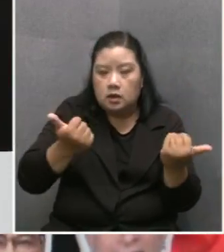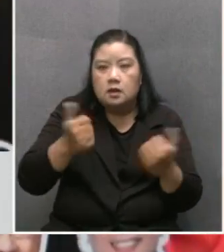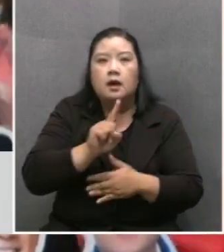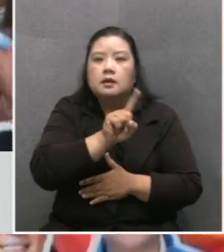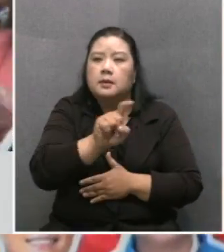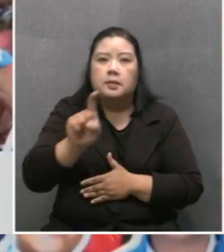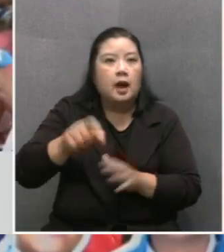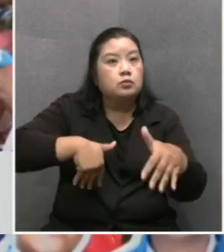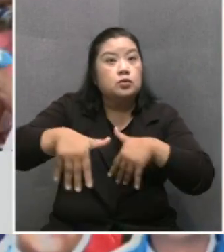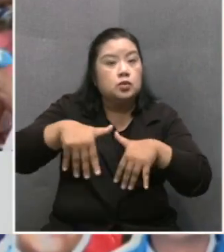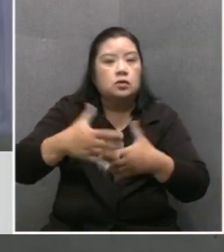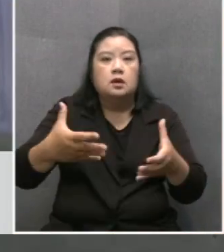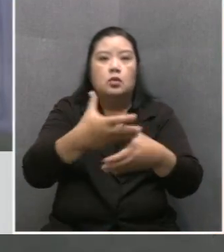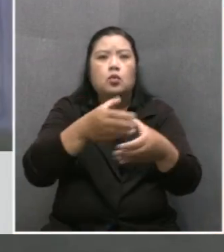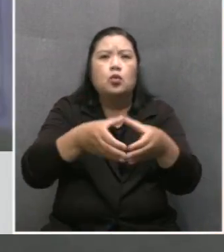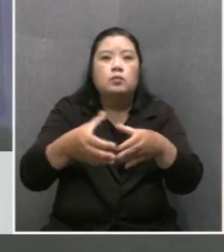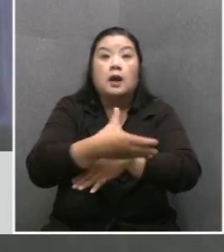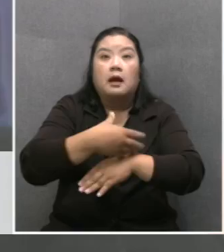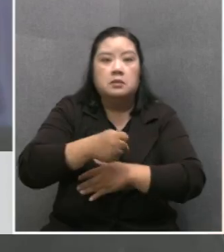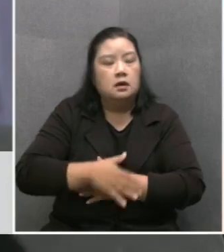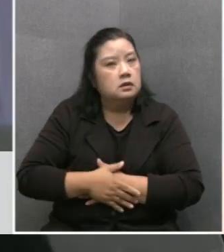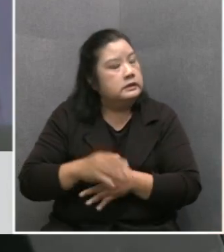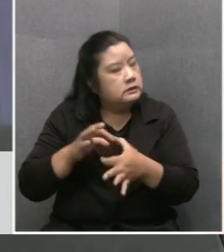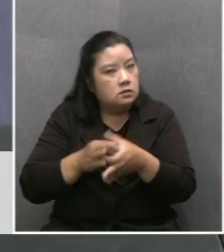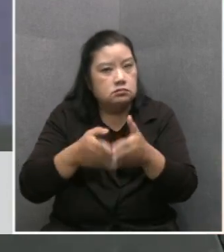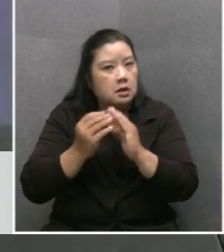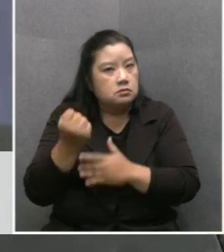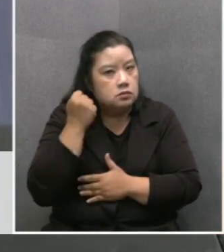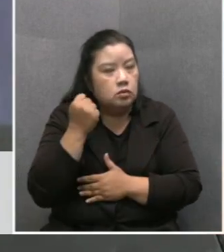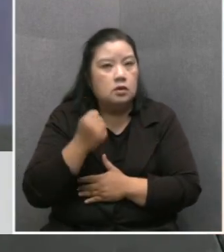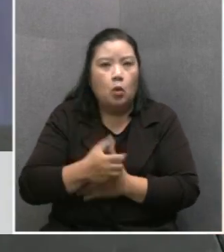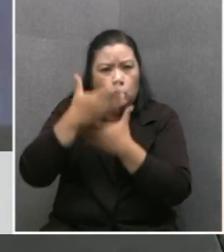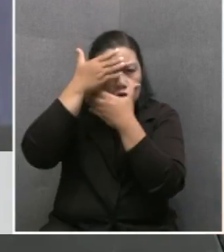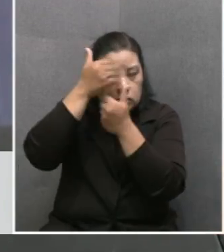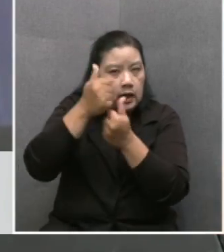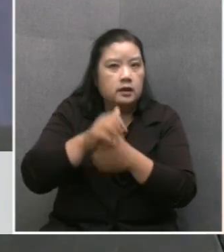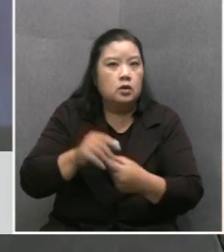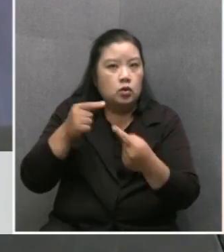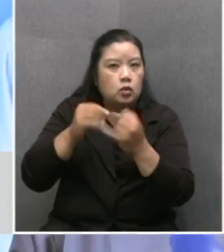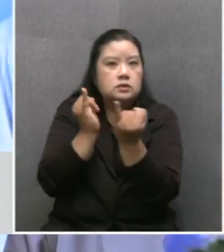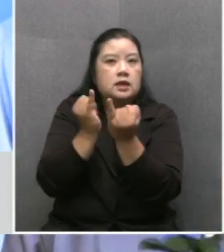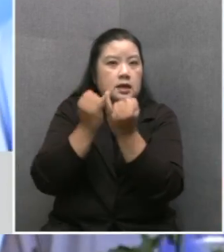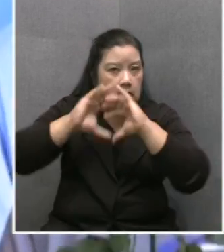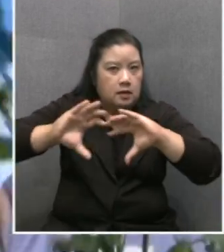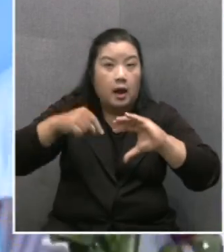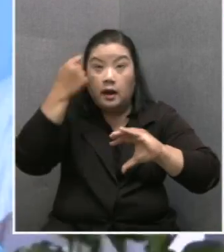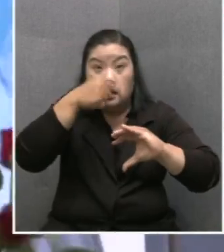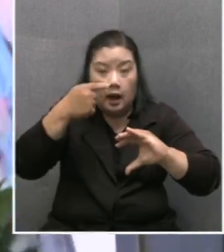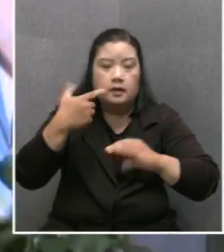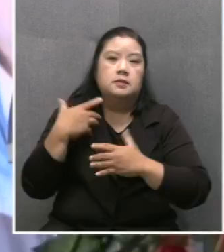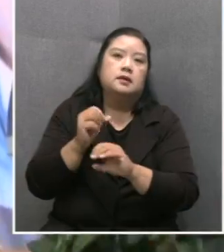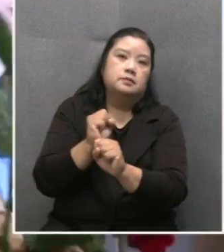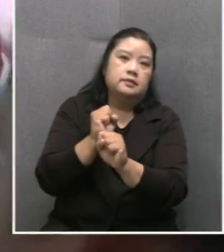พบว่าพรรคการเมืองที่มีความเป็นสถาบันการเมืองและได้รับความนิยมอันดับหนึ่งในฝั่งรัฐบาลคือพรรคประชาธิปัตย์